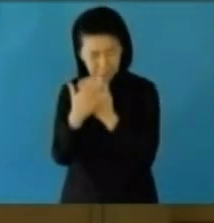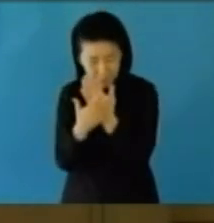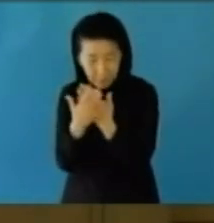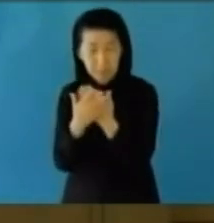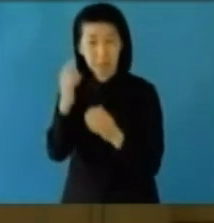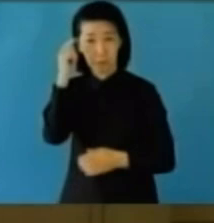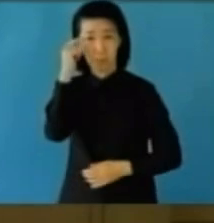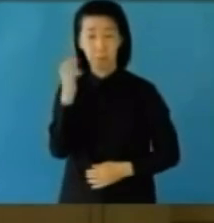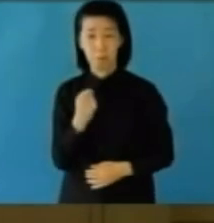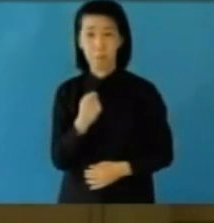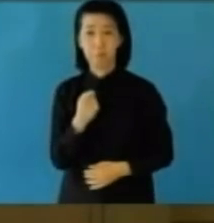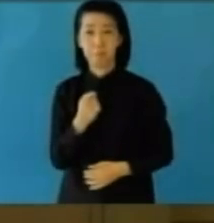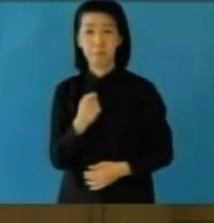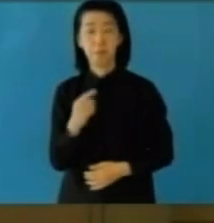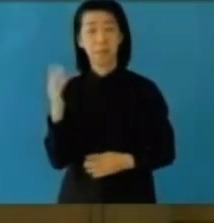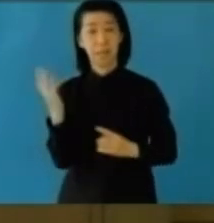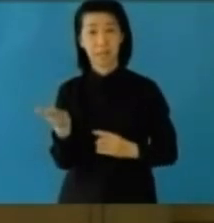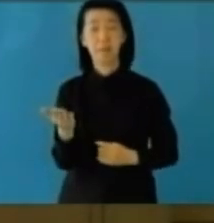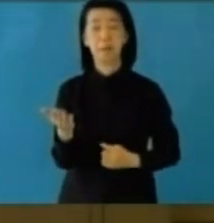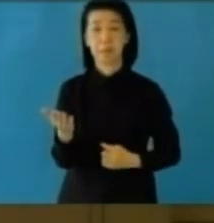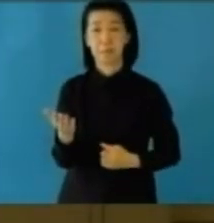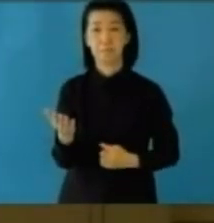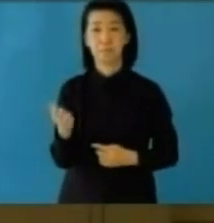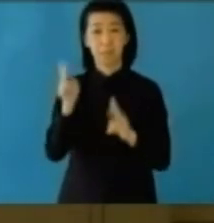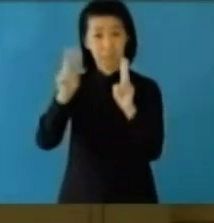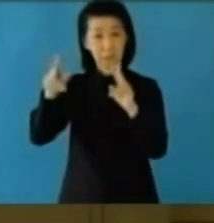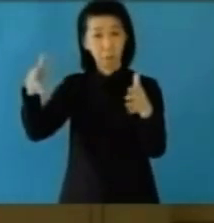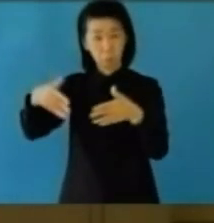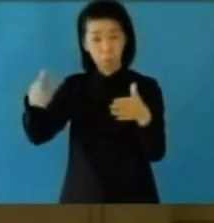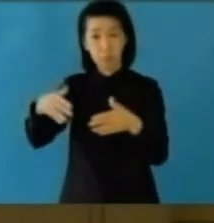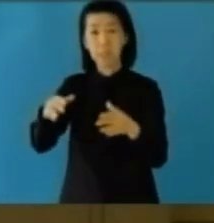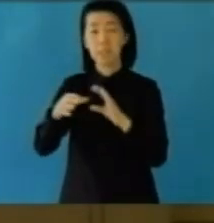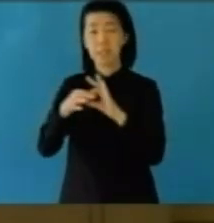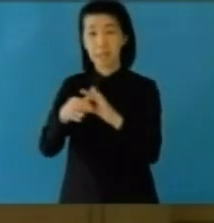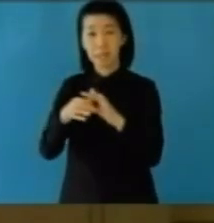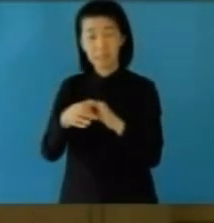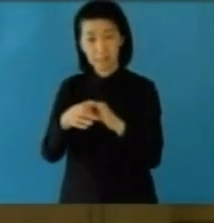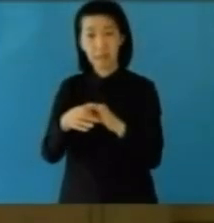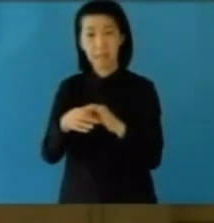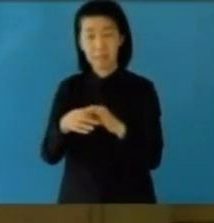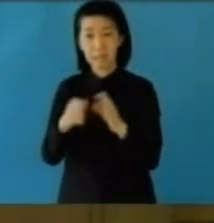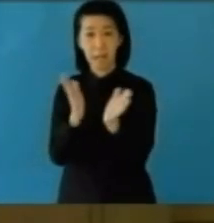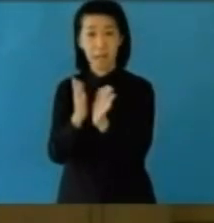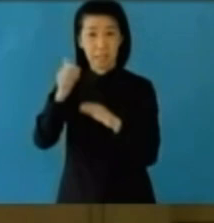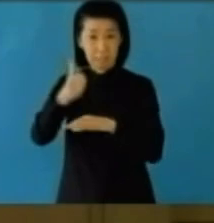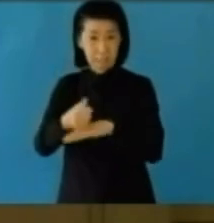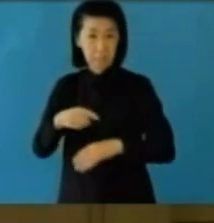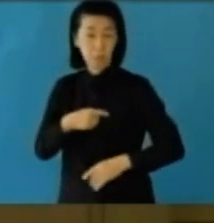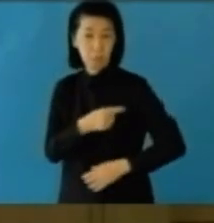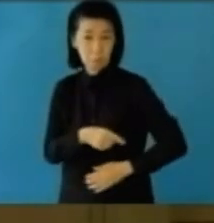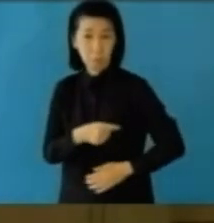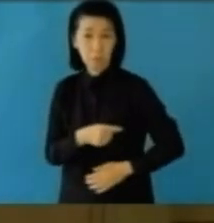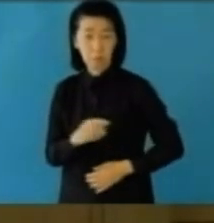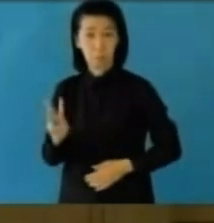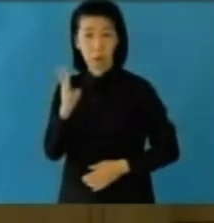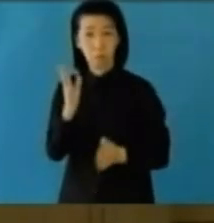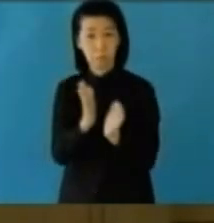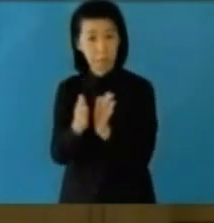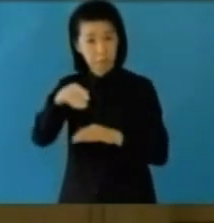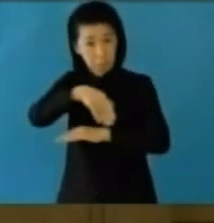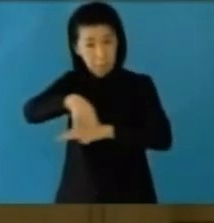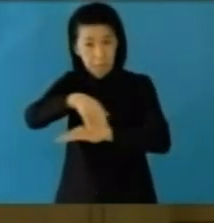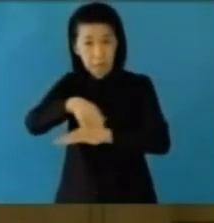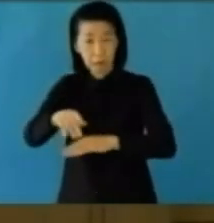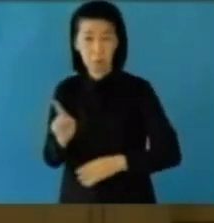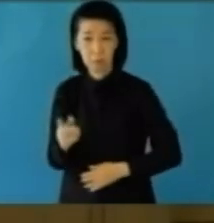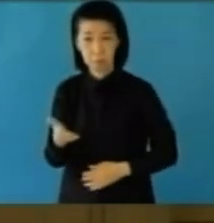ると考えます。まあ、そこで伺います。まあ、企業誘致に対してですね、この知事の見解と本県ではどういう戦略なのか、企業誘致取り組んでいる